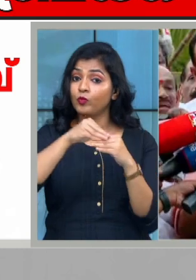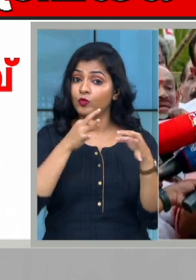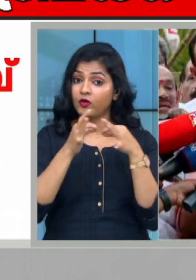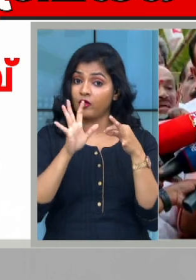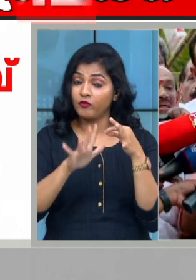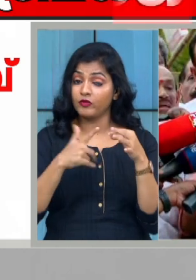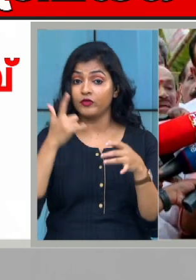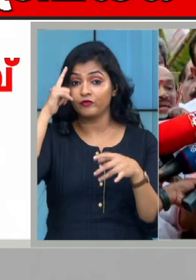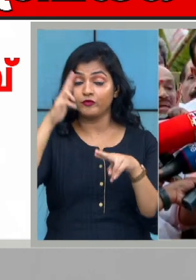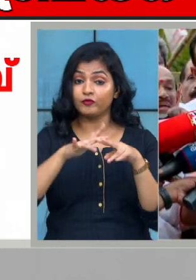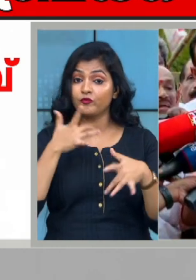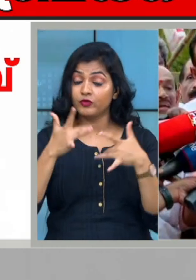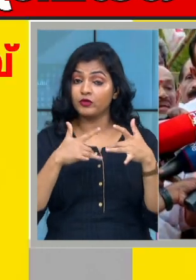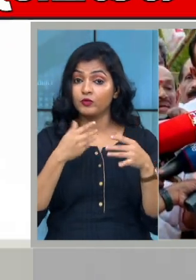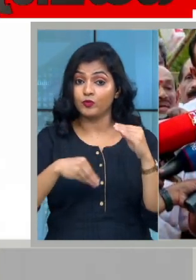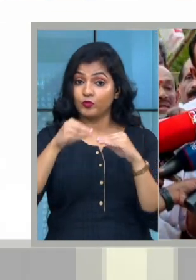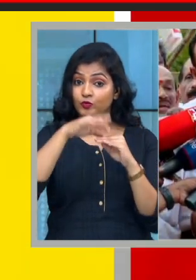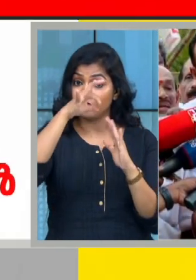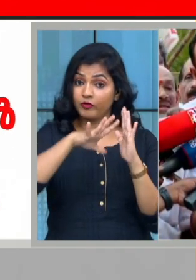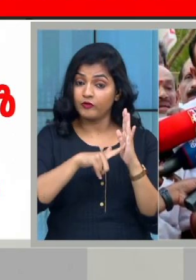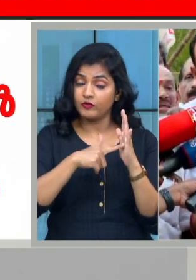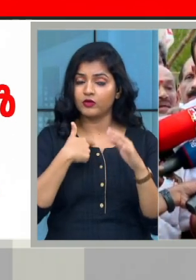തോന്നിയെന്നിരിക്കട്ടെ, അങ്ങനെയുള്ള ഘട്ടത്തിൽ ഞാൻ പറയും.